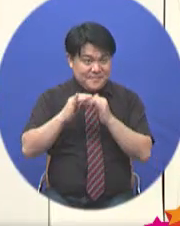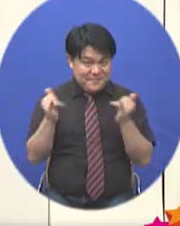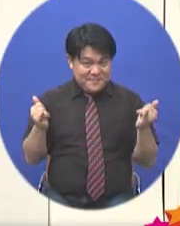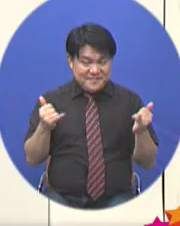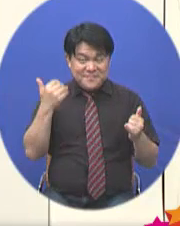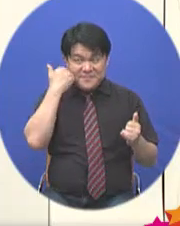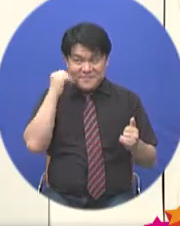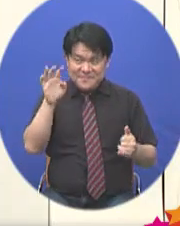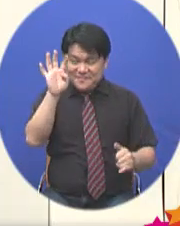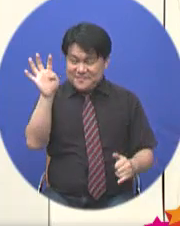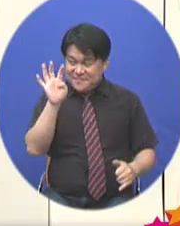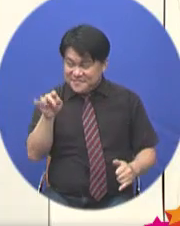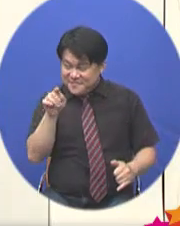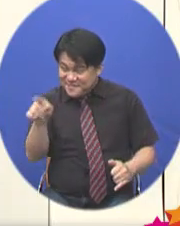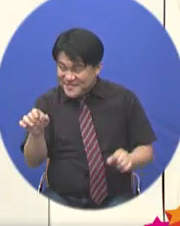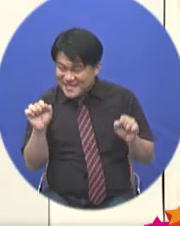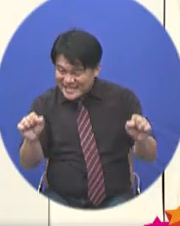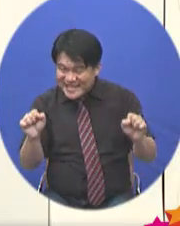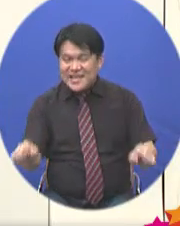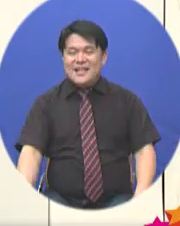손님 누구실까요? 안녕하세요.